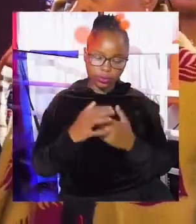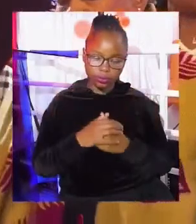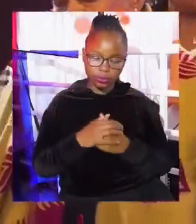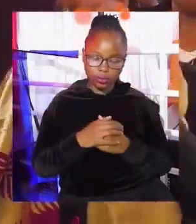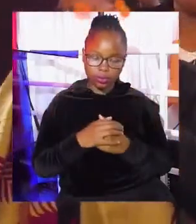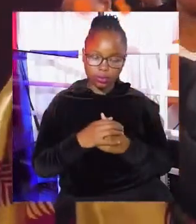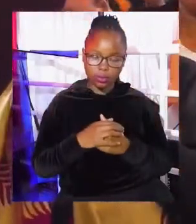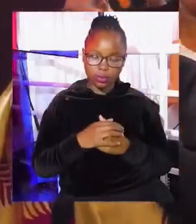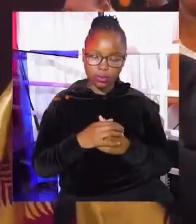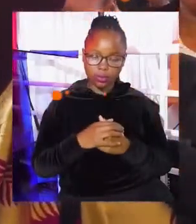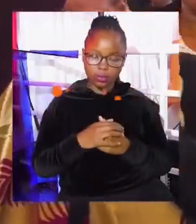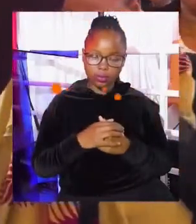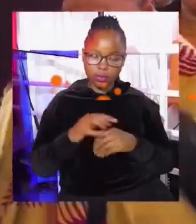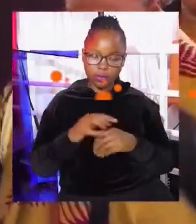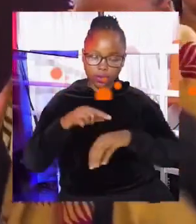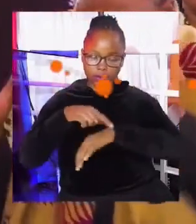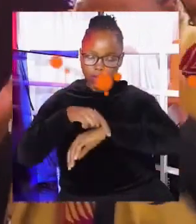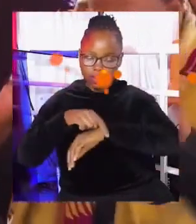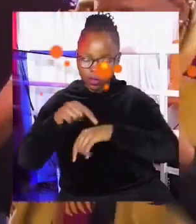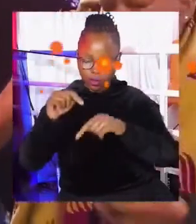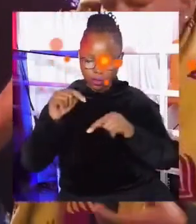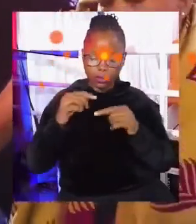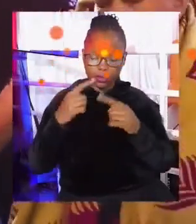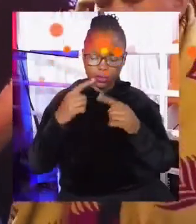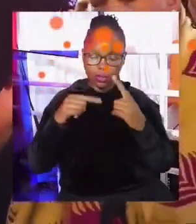Zino todo niloka kunu huo